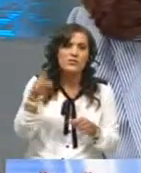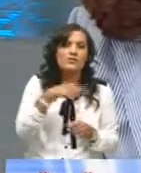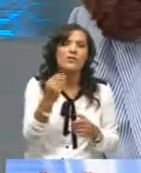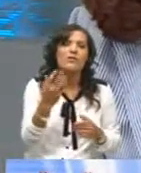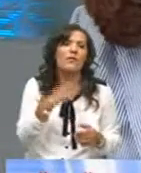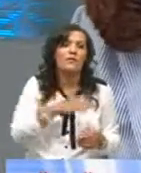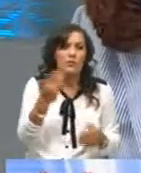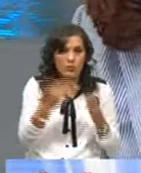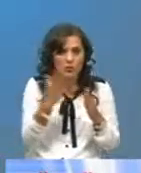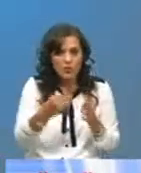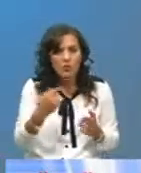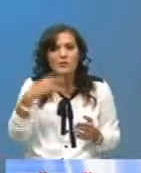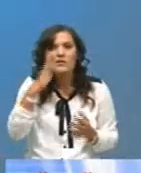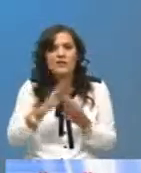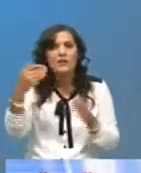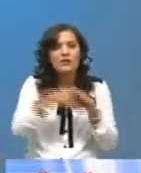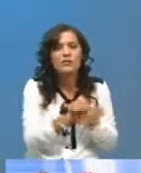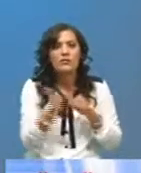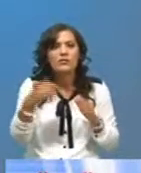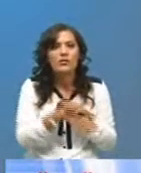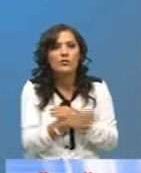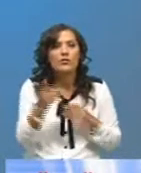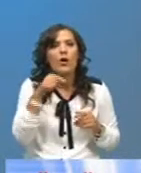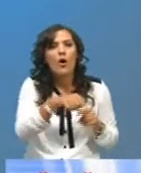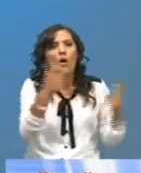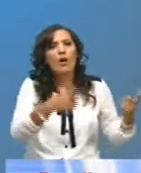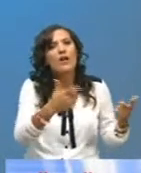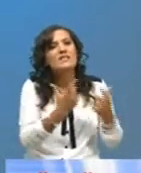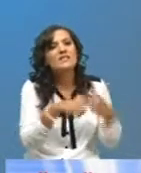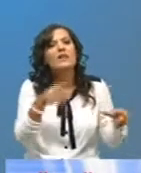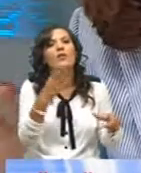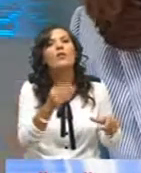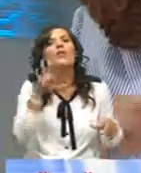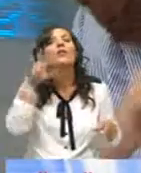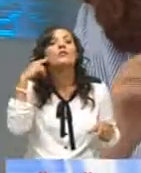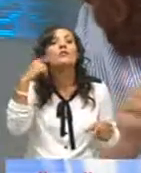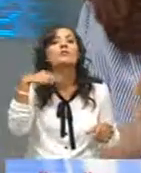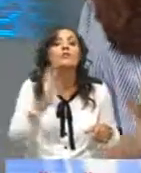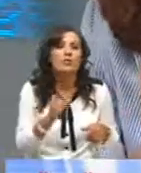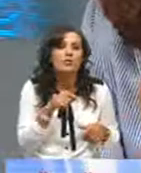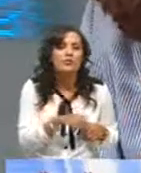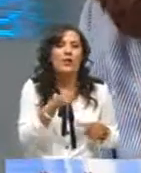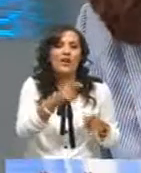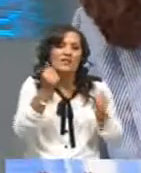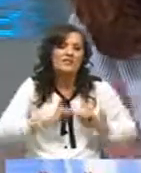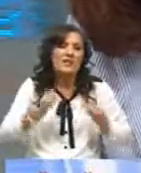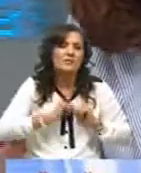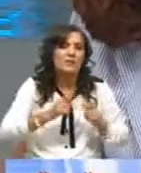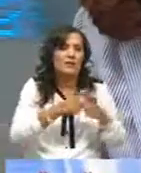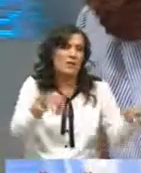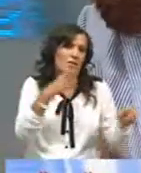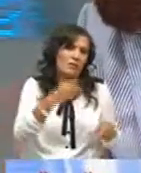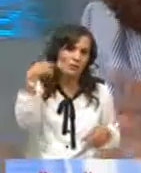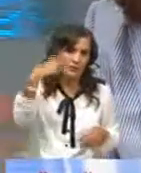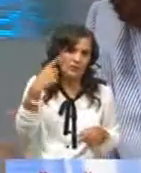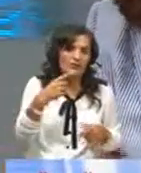uygun olur mu Orada insanlar giriyor çıkıyor herkesin 31 orasını artık salonlar görüşürüz artık ona Salih çalışıyorsun